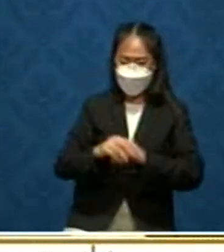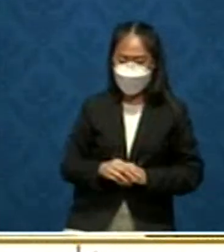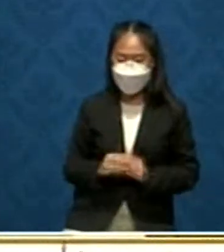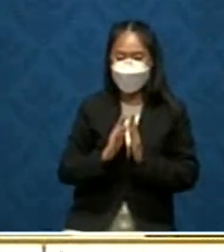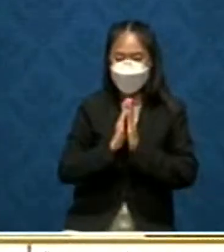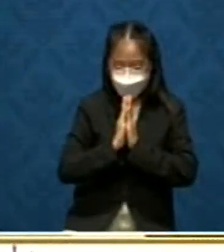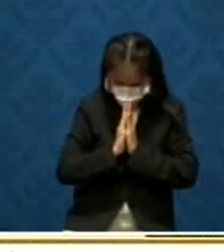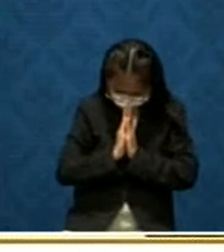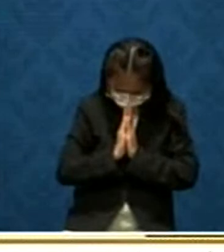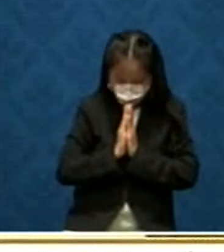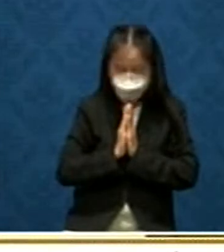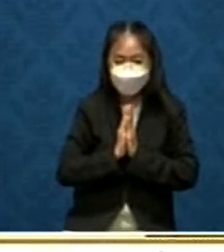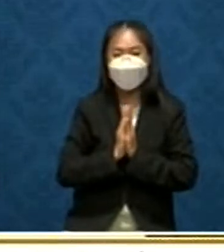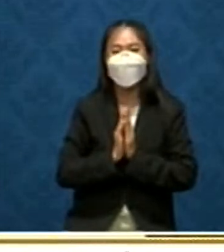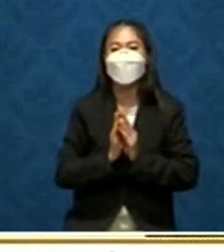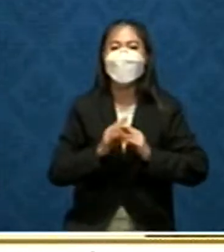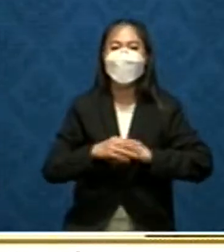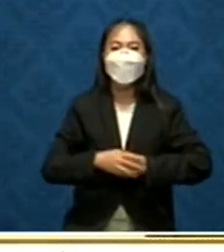คอบคุครับ สวัดีครับ